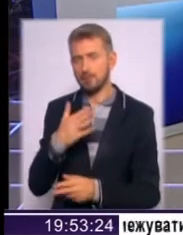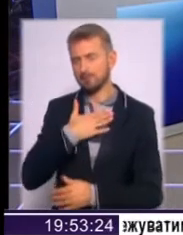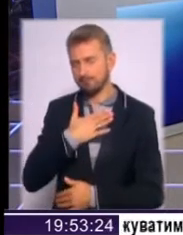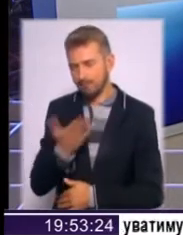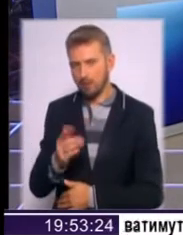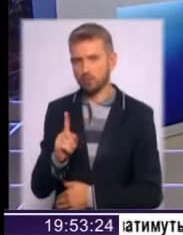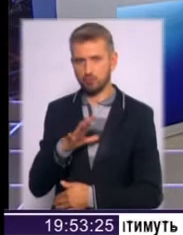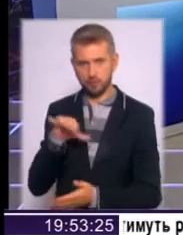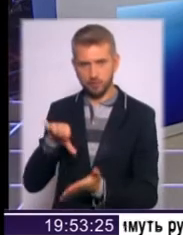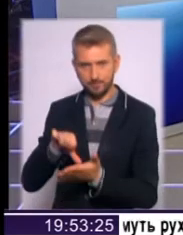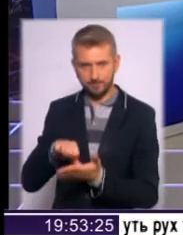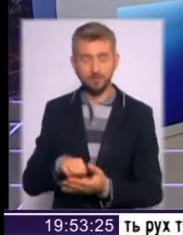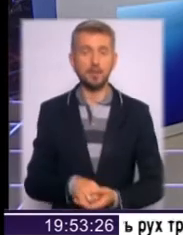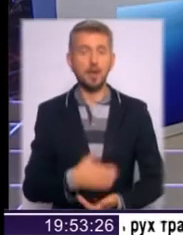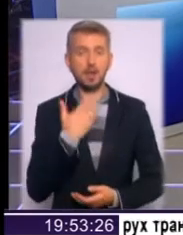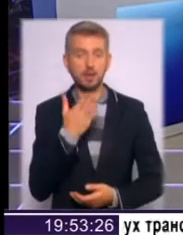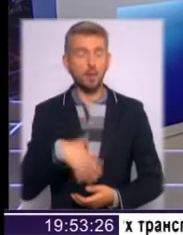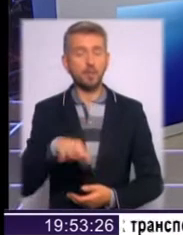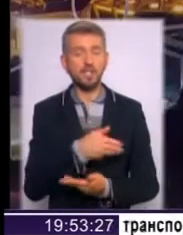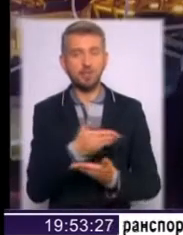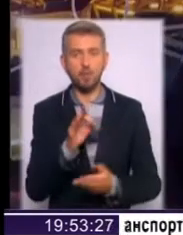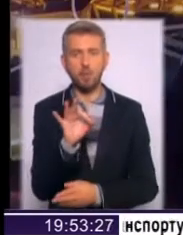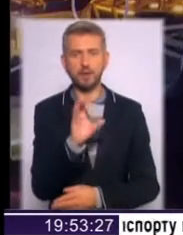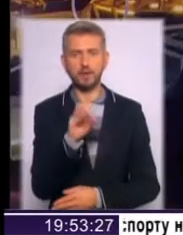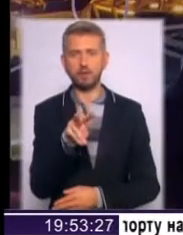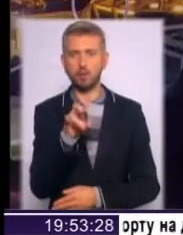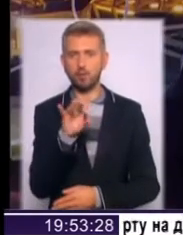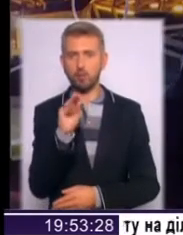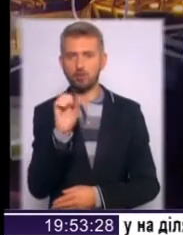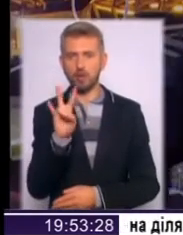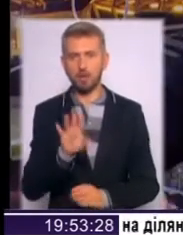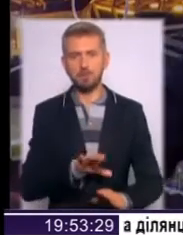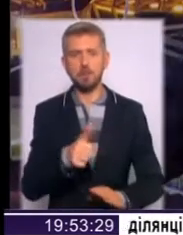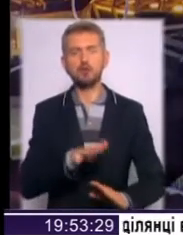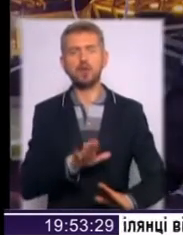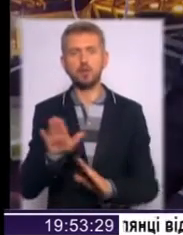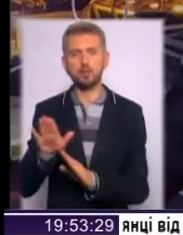передачі. Дякую за активність всім нашим глядачам. Олександр Слобожан, перший заступник виконавчого директора